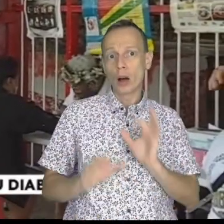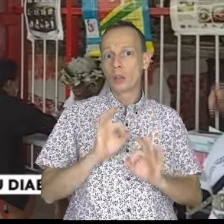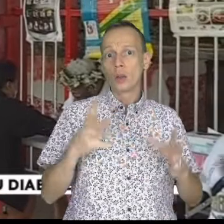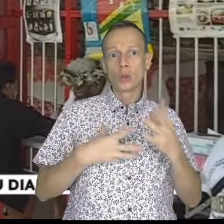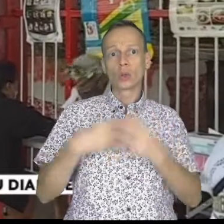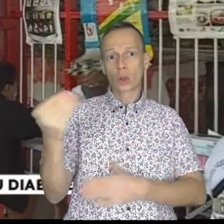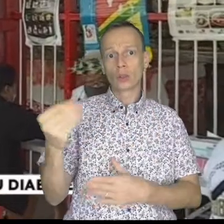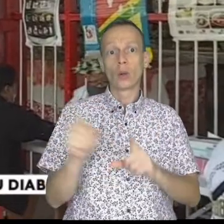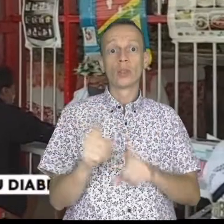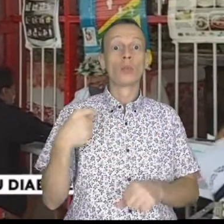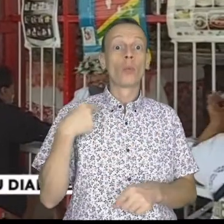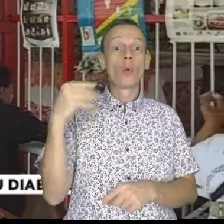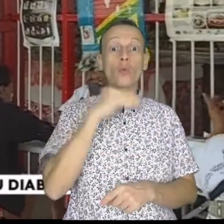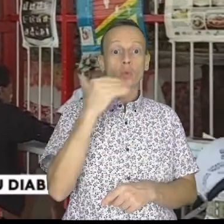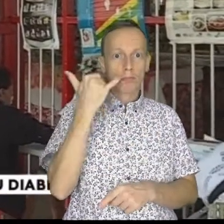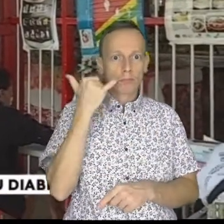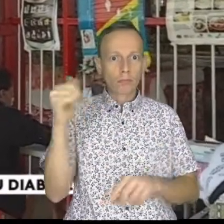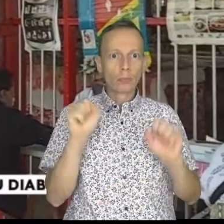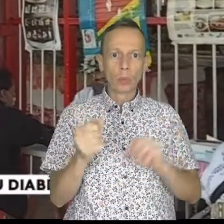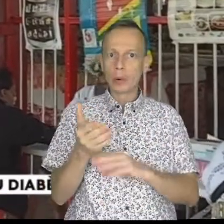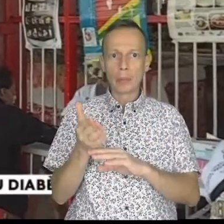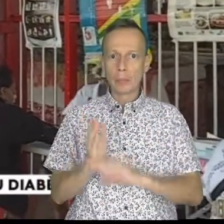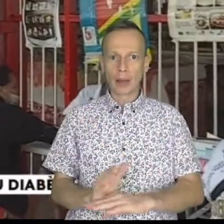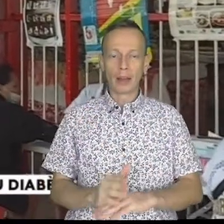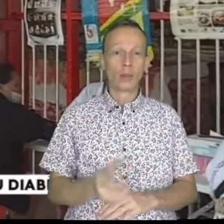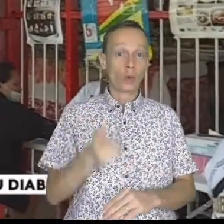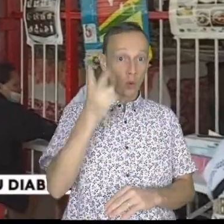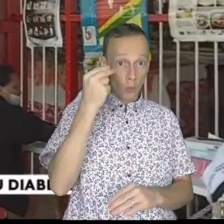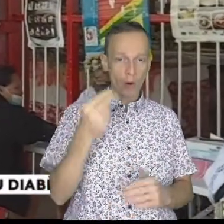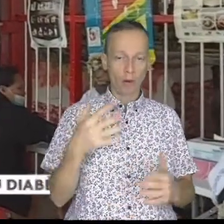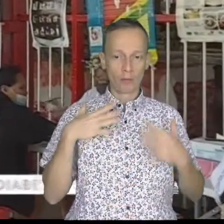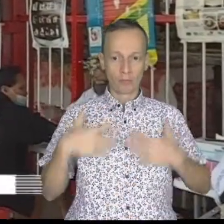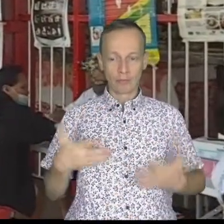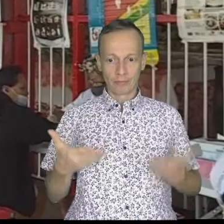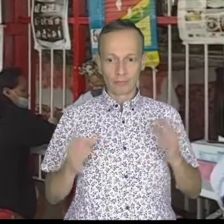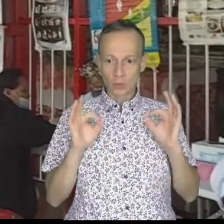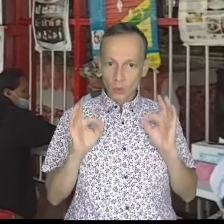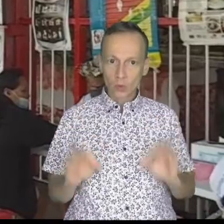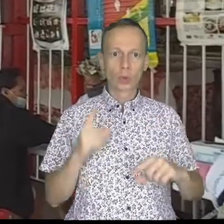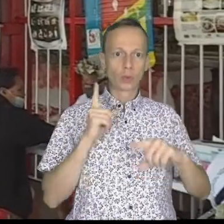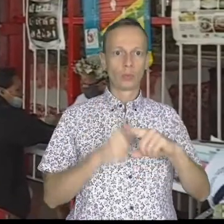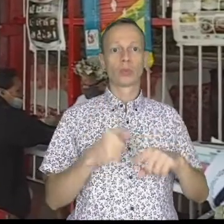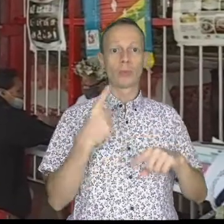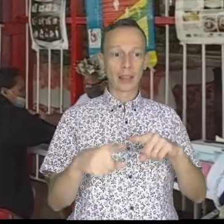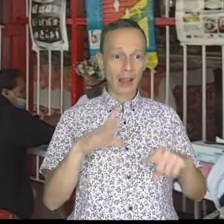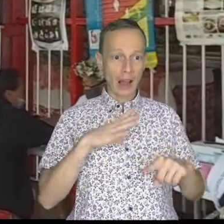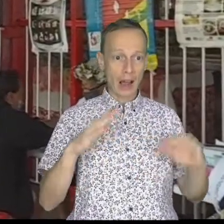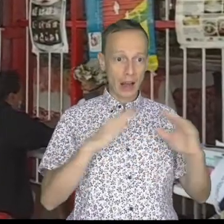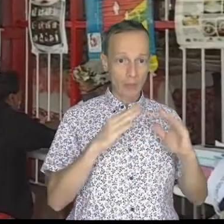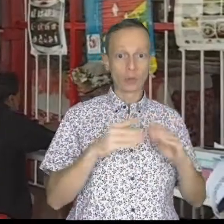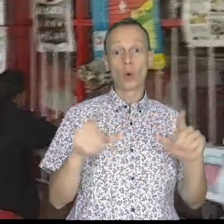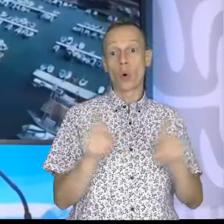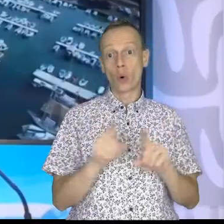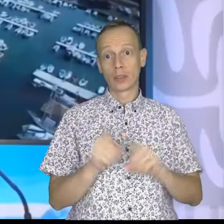Et surtout avoir les numéros d'urgence. Donc équilibre meilleur, matériel disponible et troisièmement les numéros